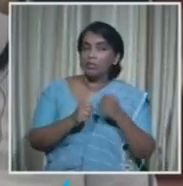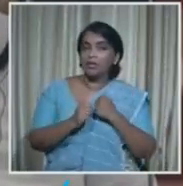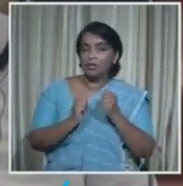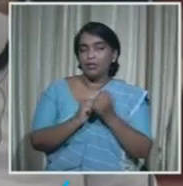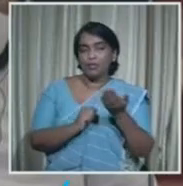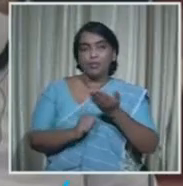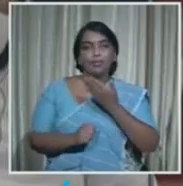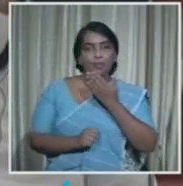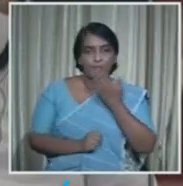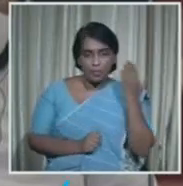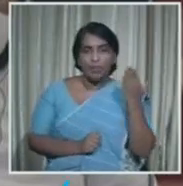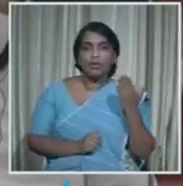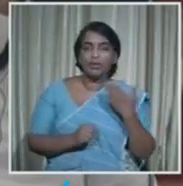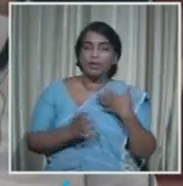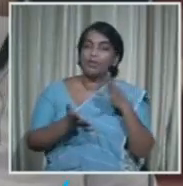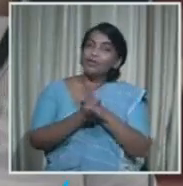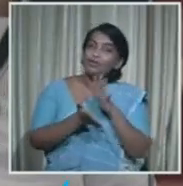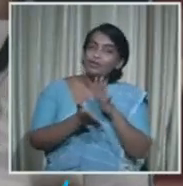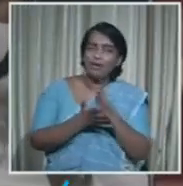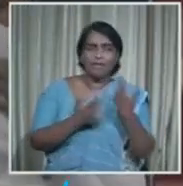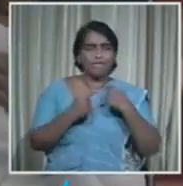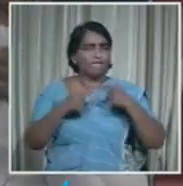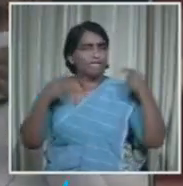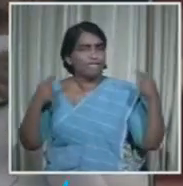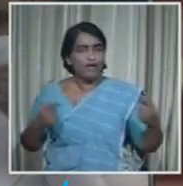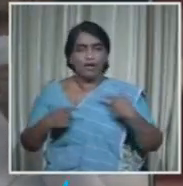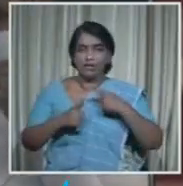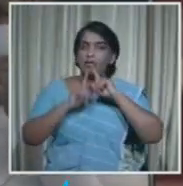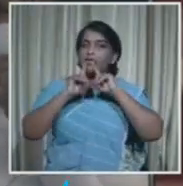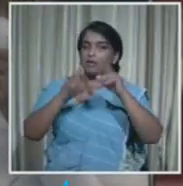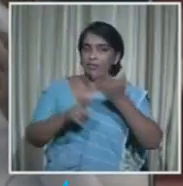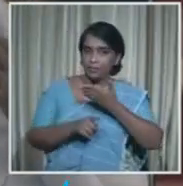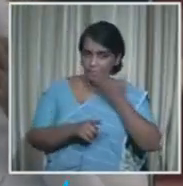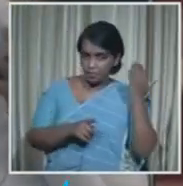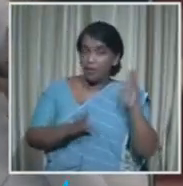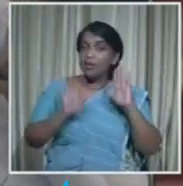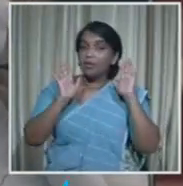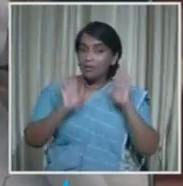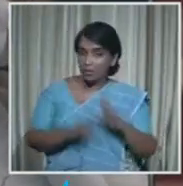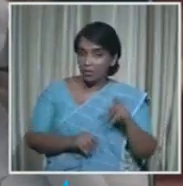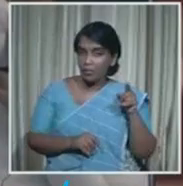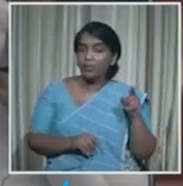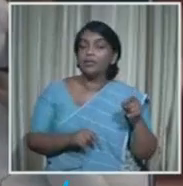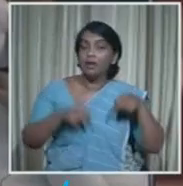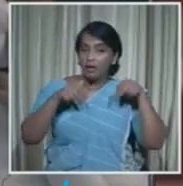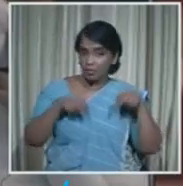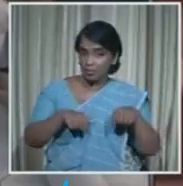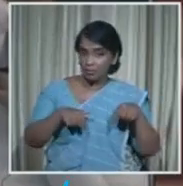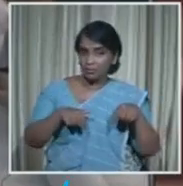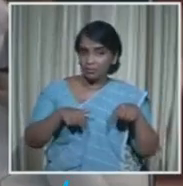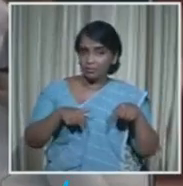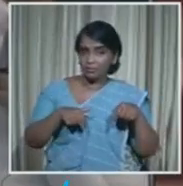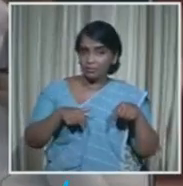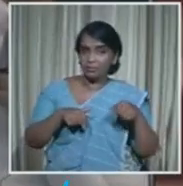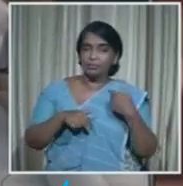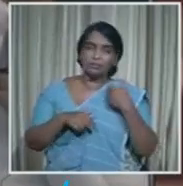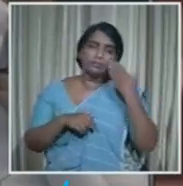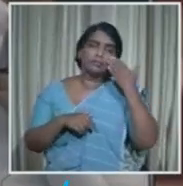tiyenawa virodhatave prakasha kirime hakiyawa tiyena habai ada api